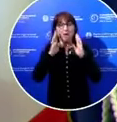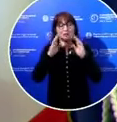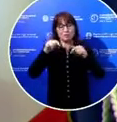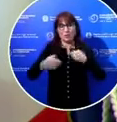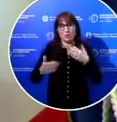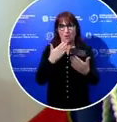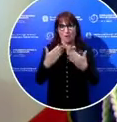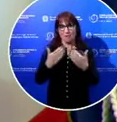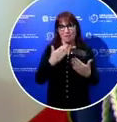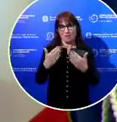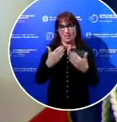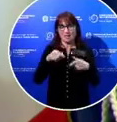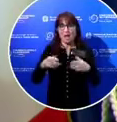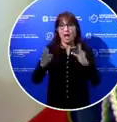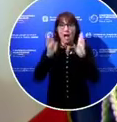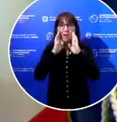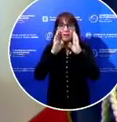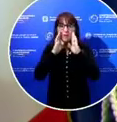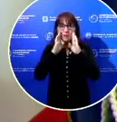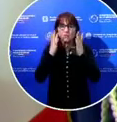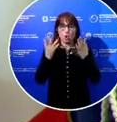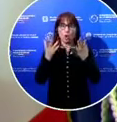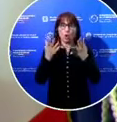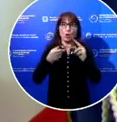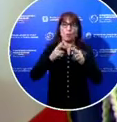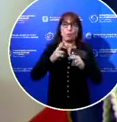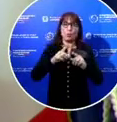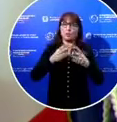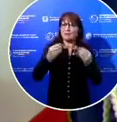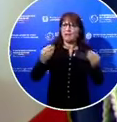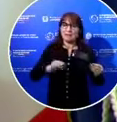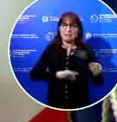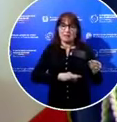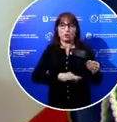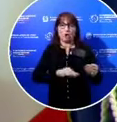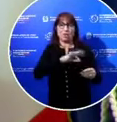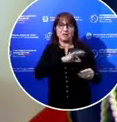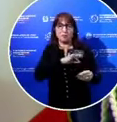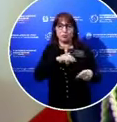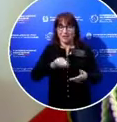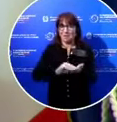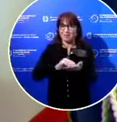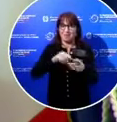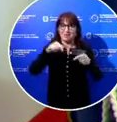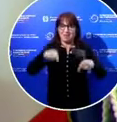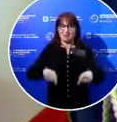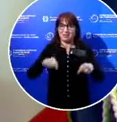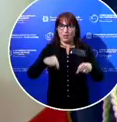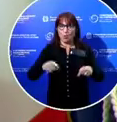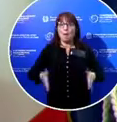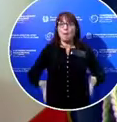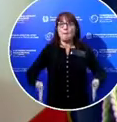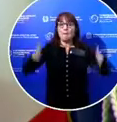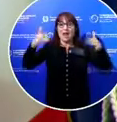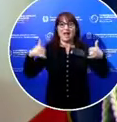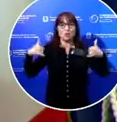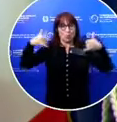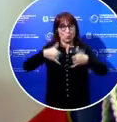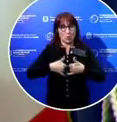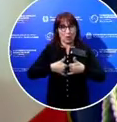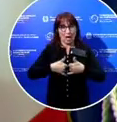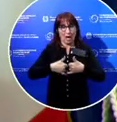conferenza, un'attenzione che è confermata anche dai molti parlamentari, senatori e deputati che sono presenti oggi qui a Palazzo Ducale